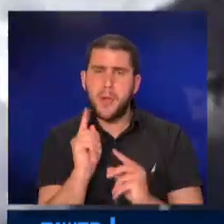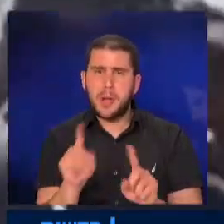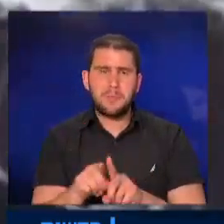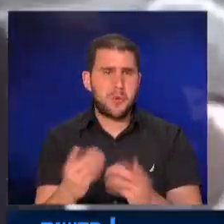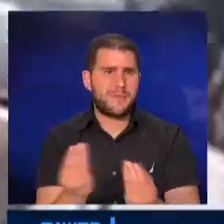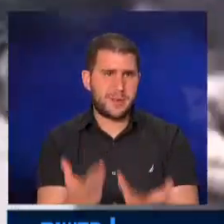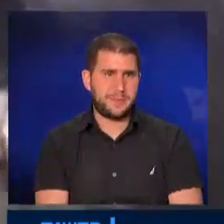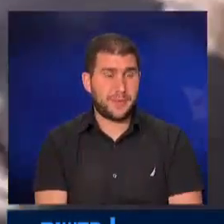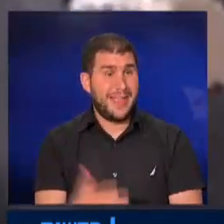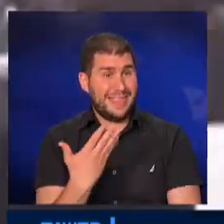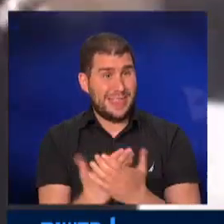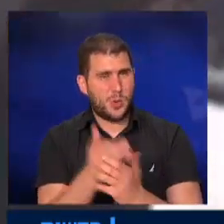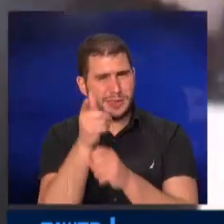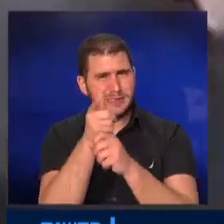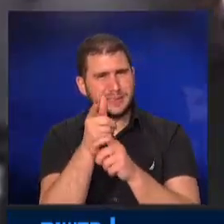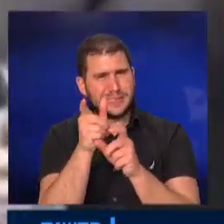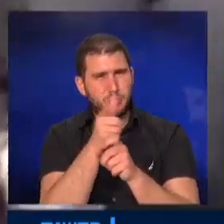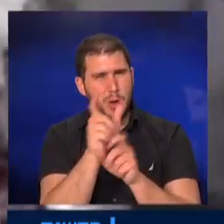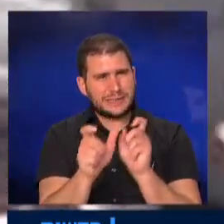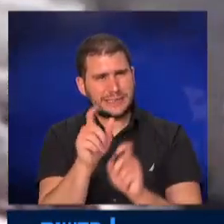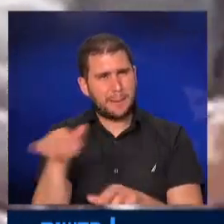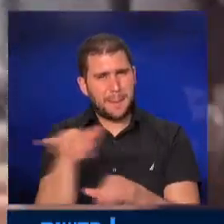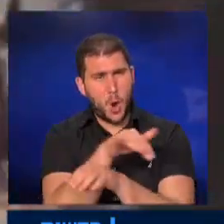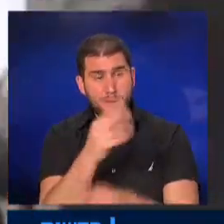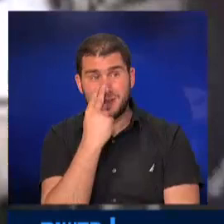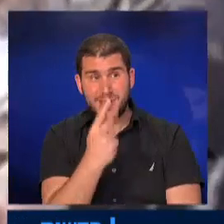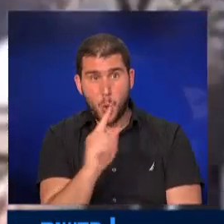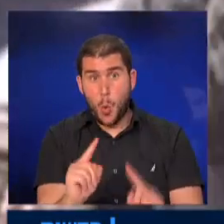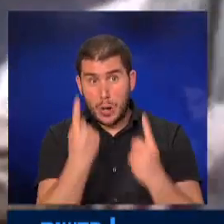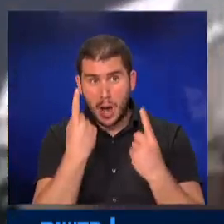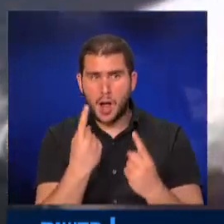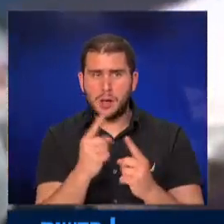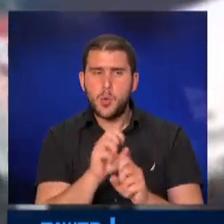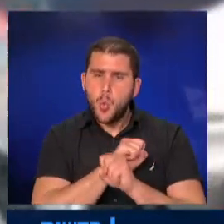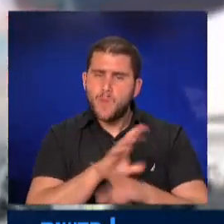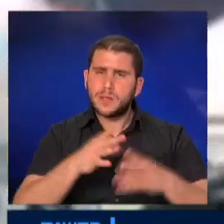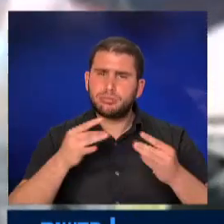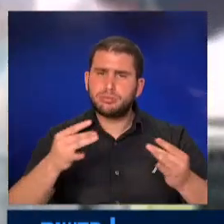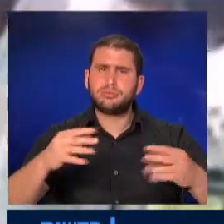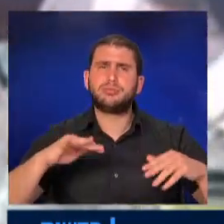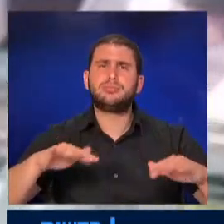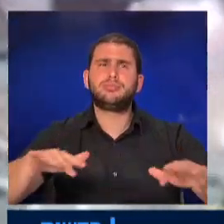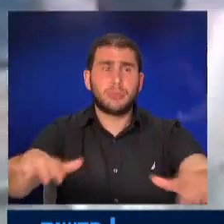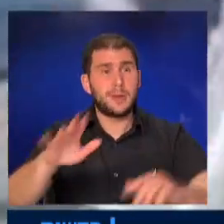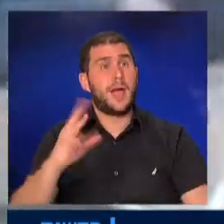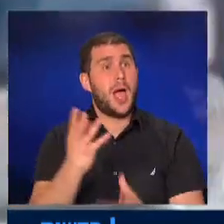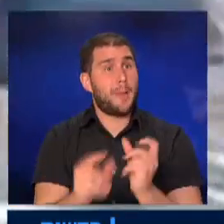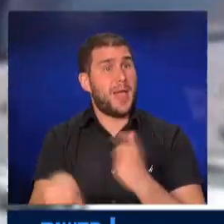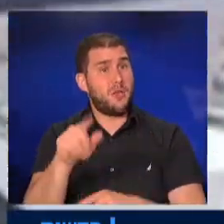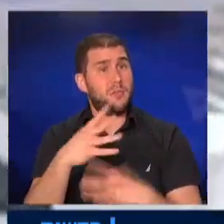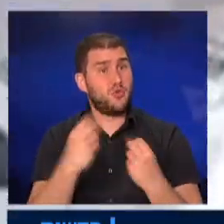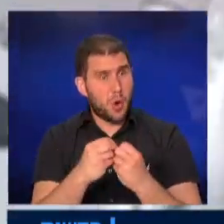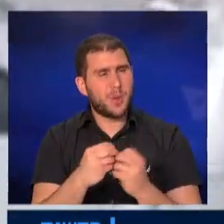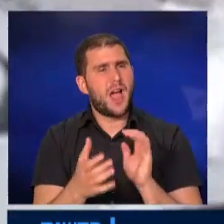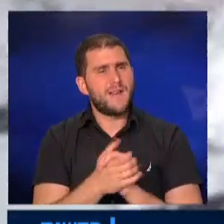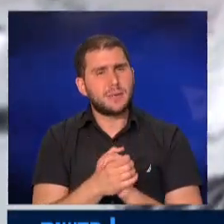כזה. התיעוד הזה שצילמו אזרחים שעברו אתמול ברחוב וראו את המתרחש, הופץ והתפשט במהרה. גם רבים מבני משפחתו